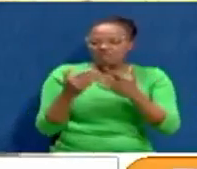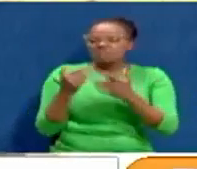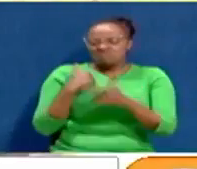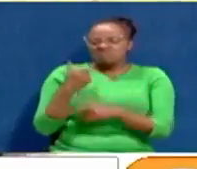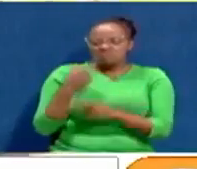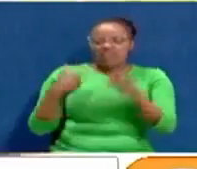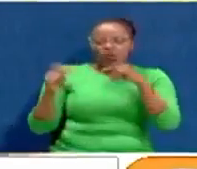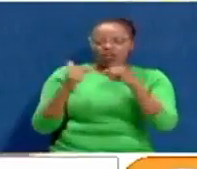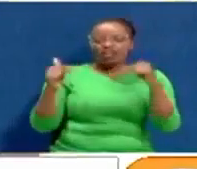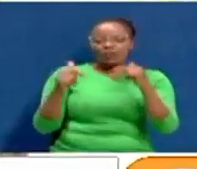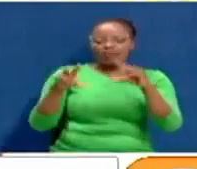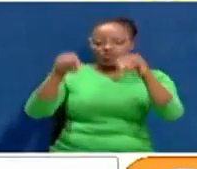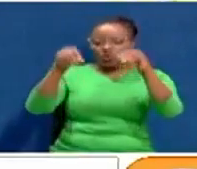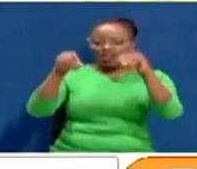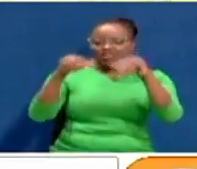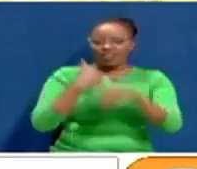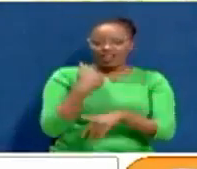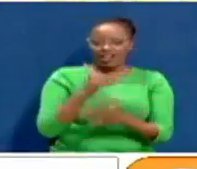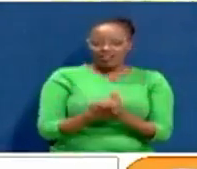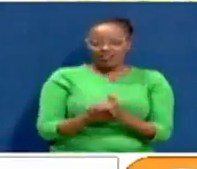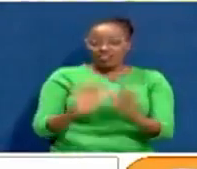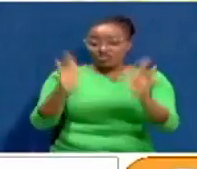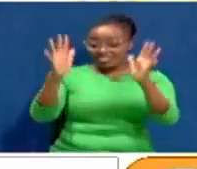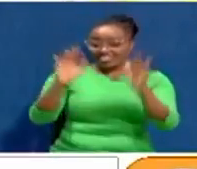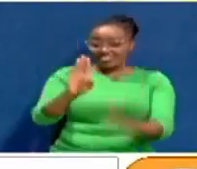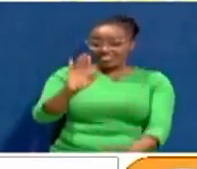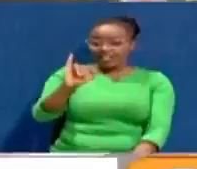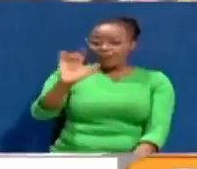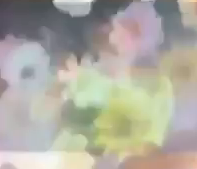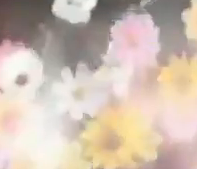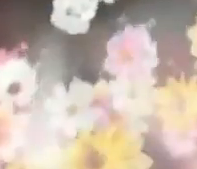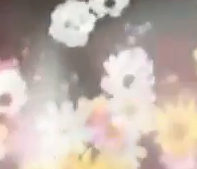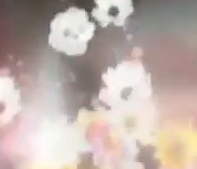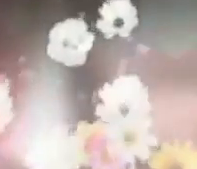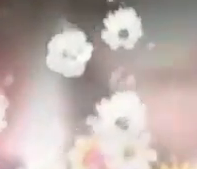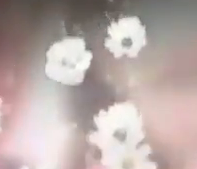na watoa wao. Hongera sana Teacher Bilha. Asante.